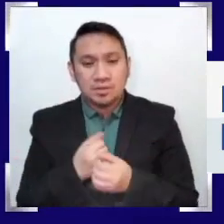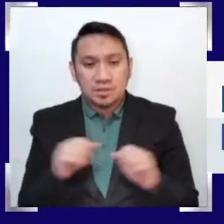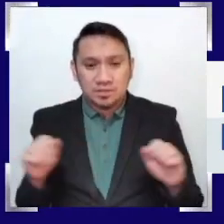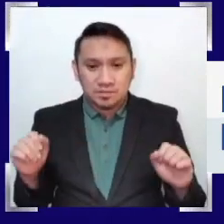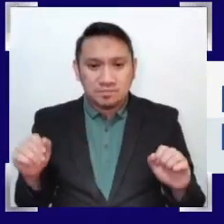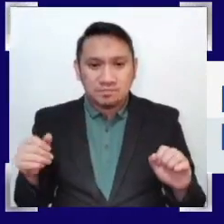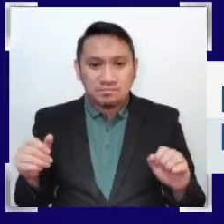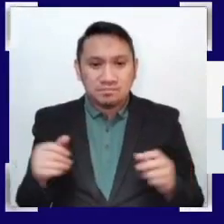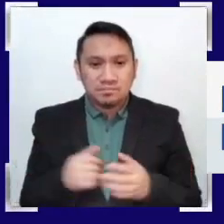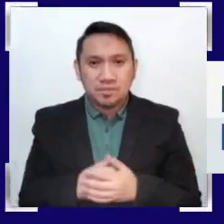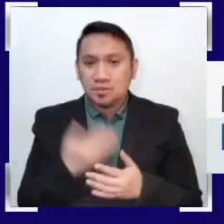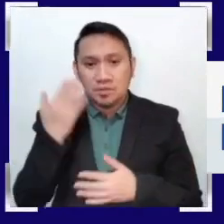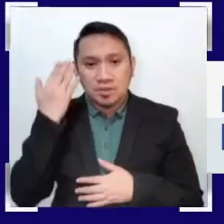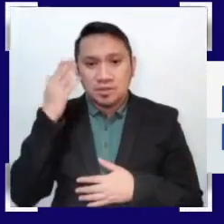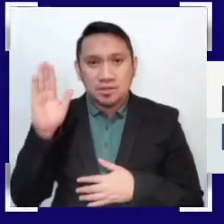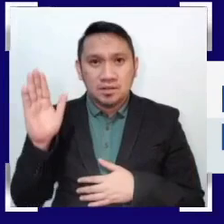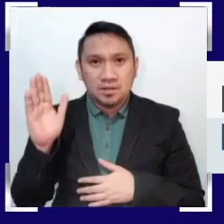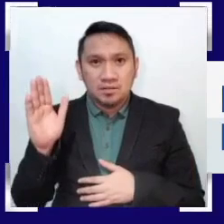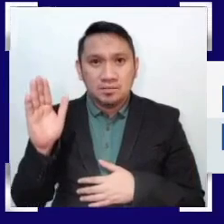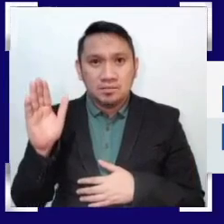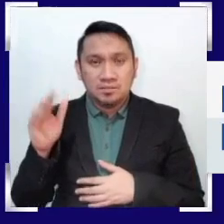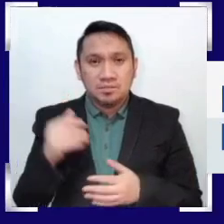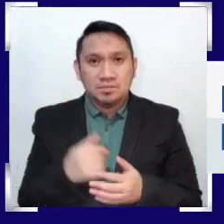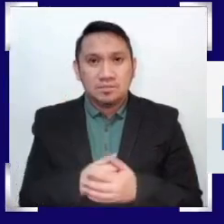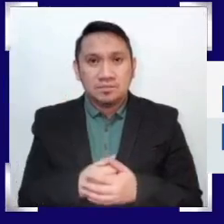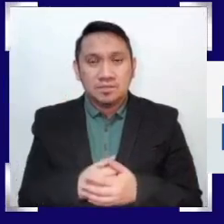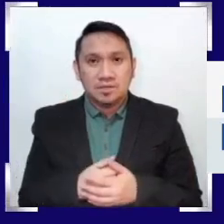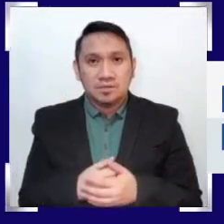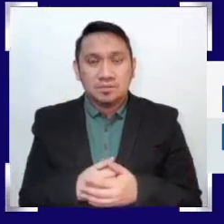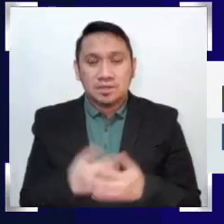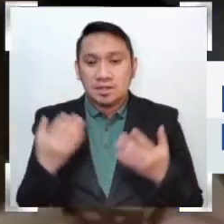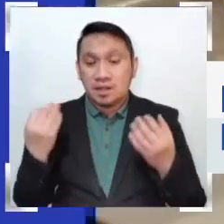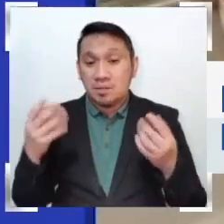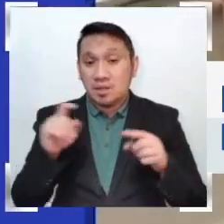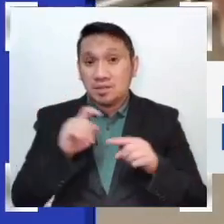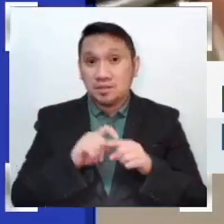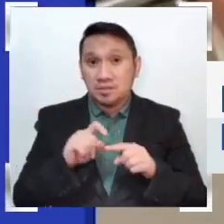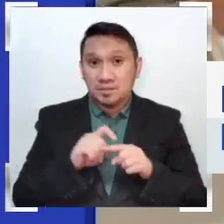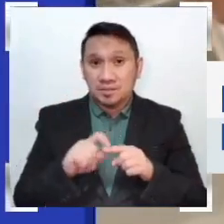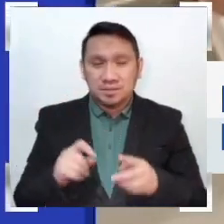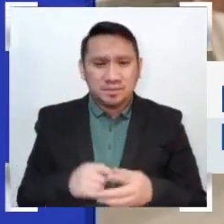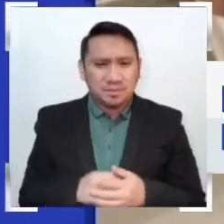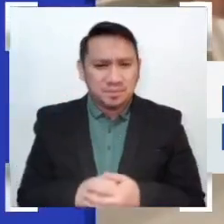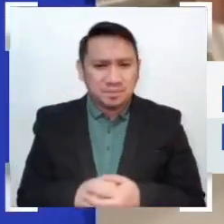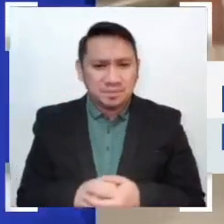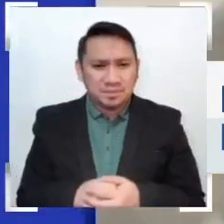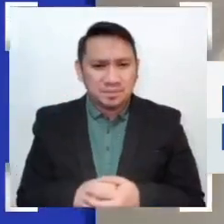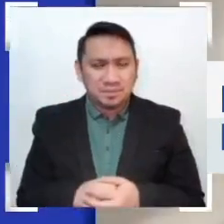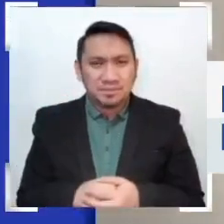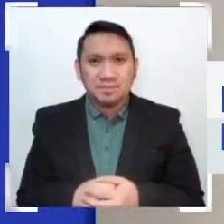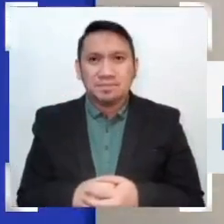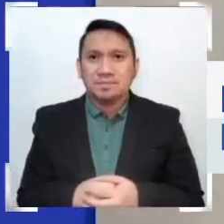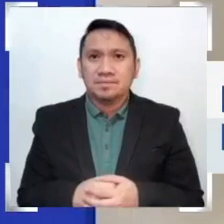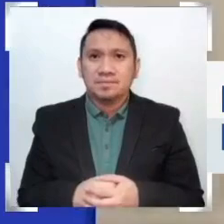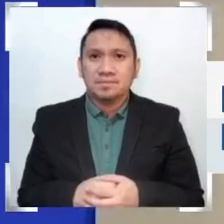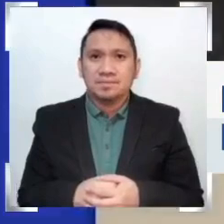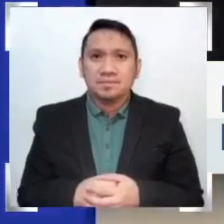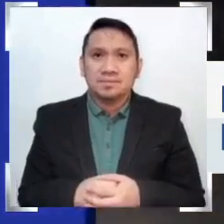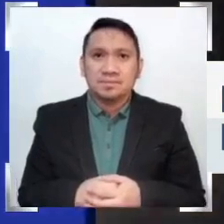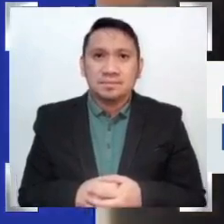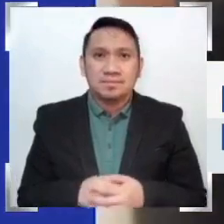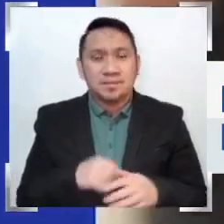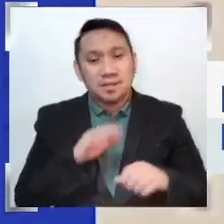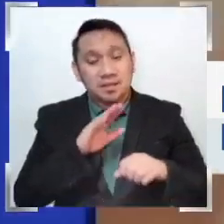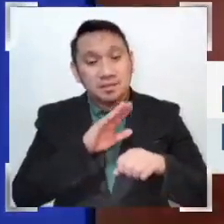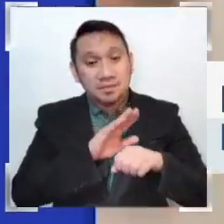Because thousand volts yung init niya. Paalala pa ng eksperto sa mga malalagay sa